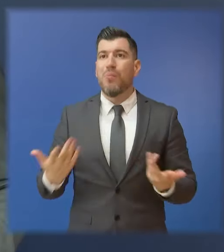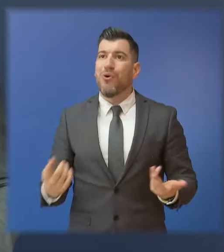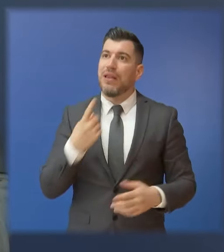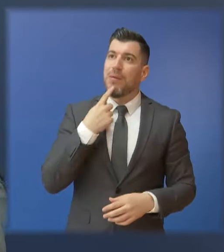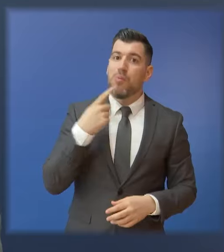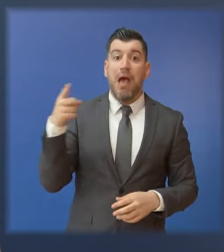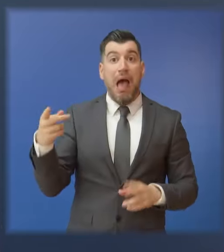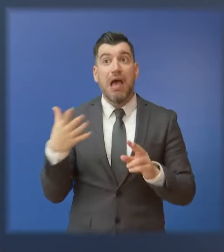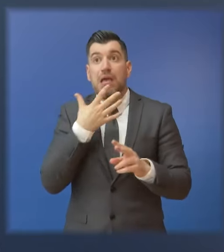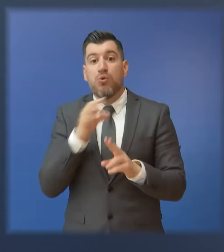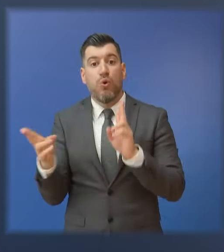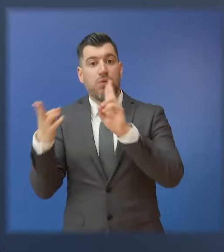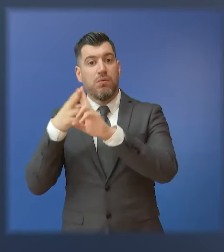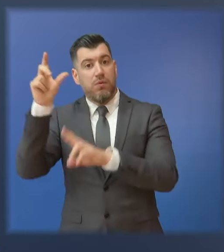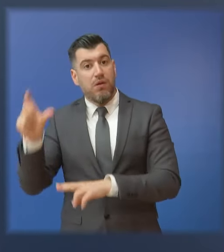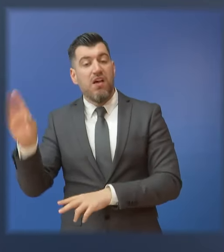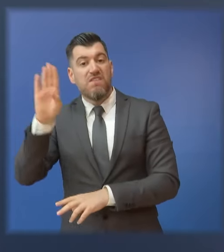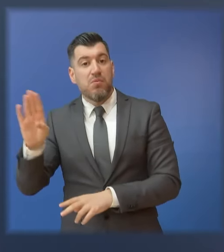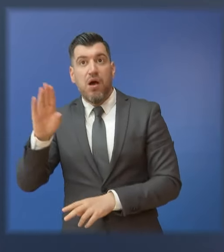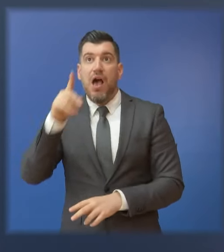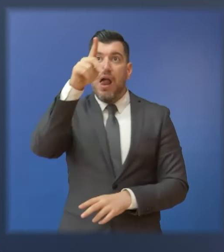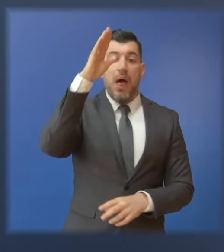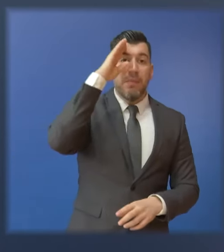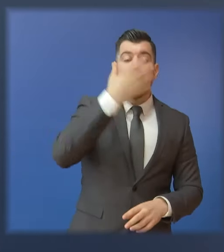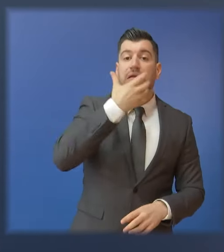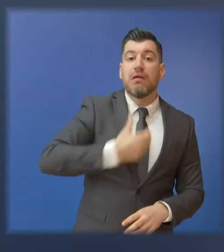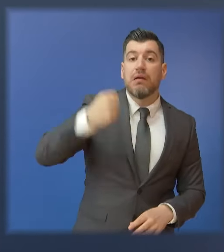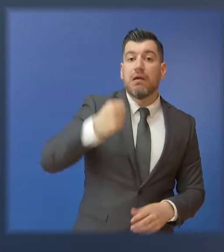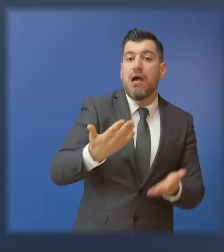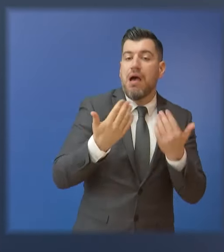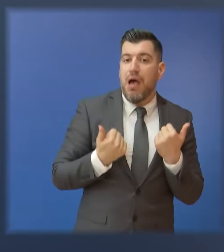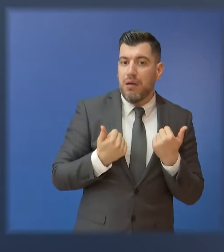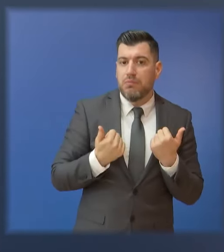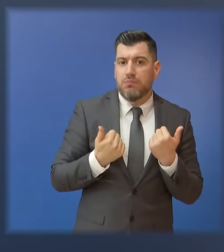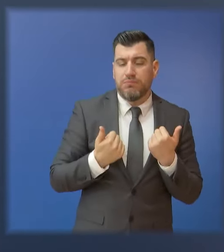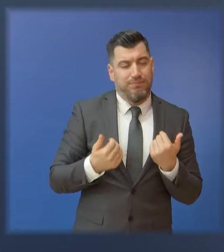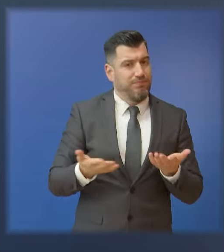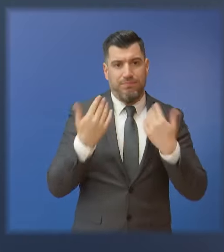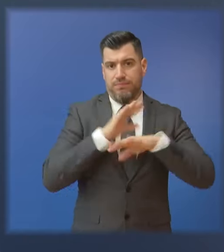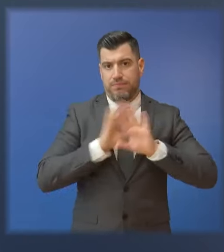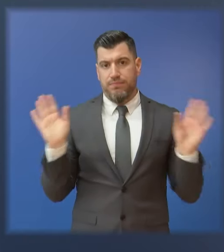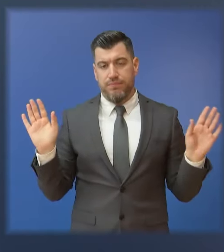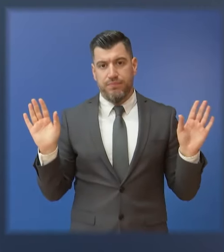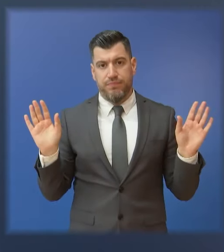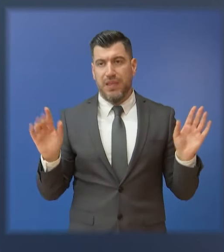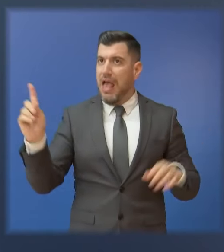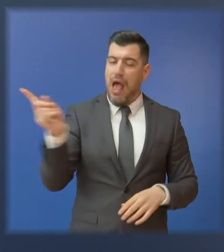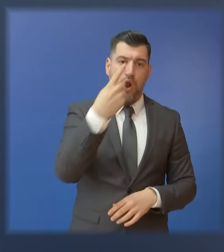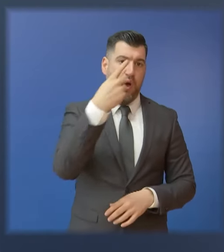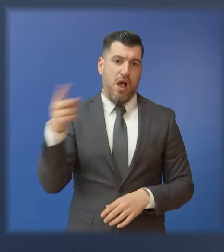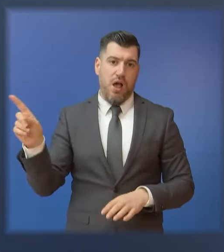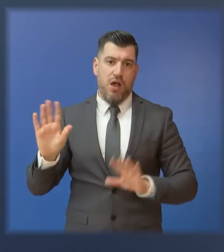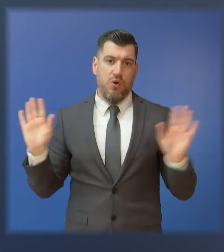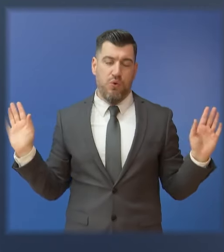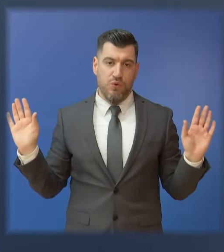κάποιο άλλο θέμα ε δεν μπορεί να συγκριθεί κάποιο άλλο θέμα με έτερο αντικείμενο στη σύγκριση το αν